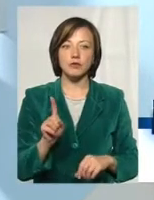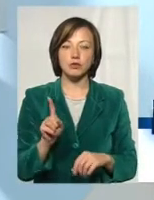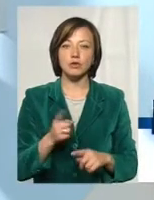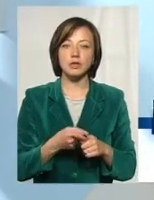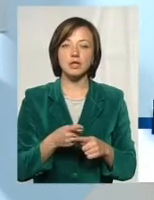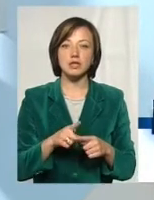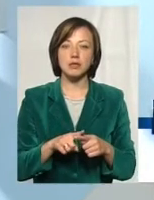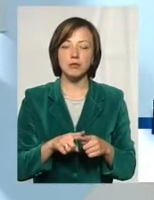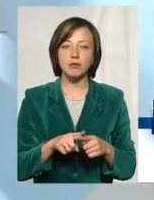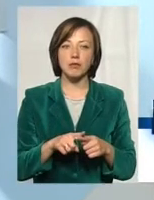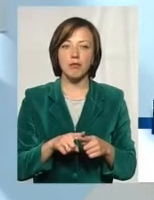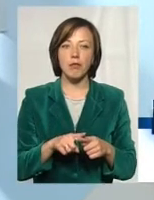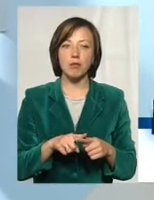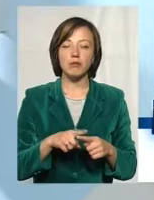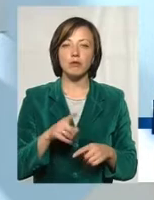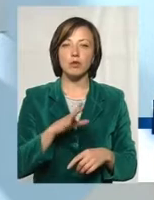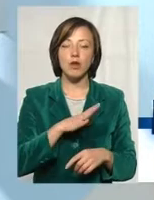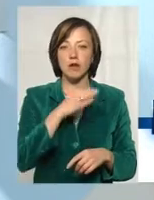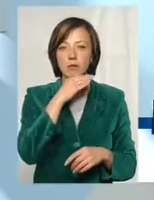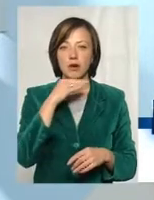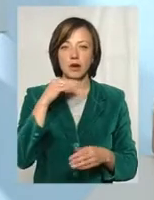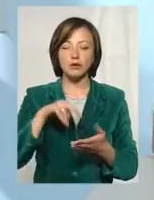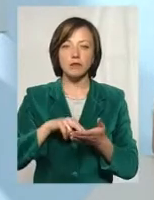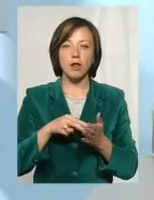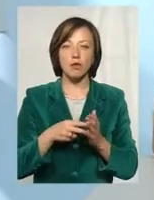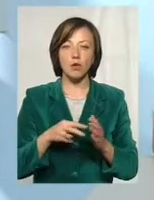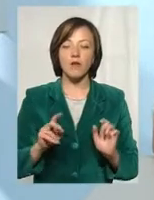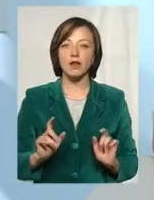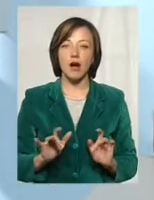була багатоспланована акція,